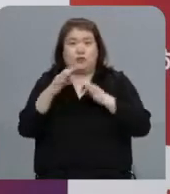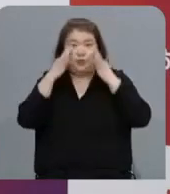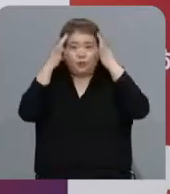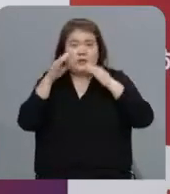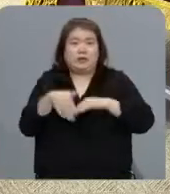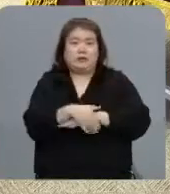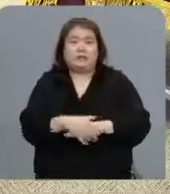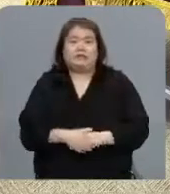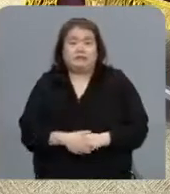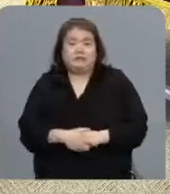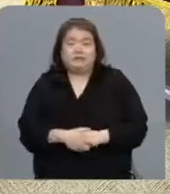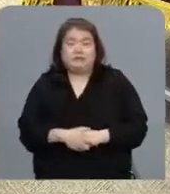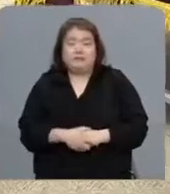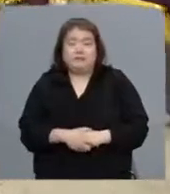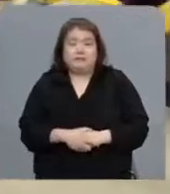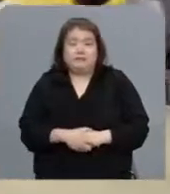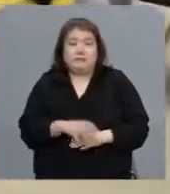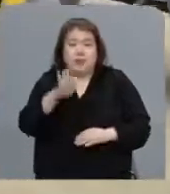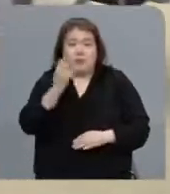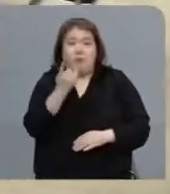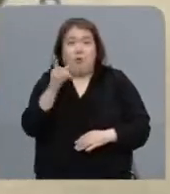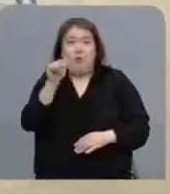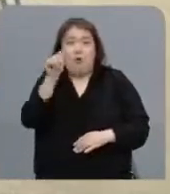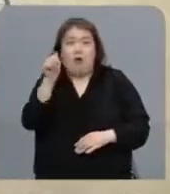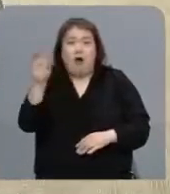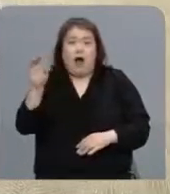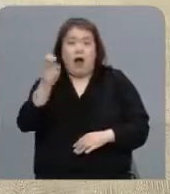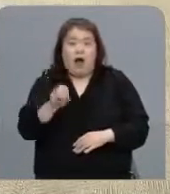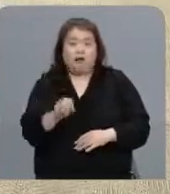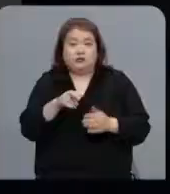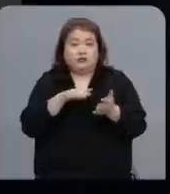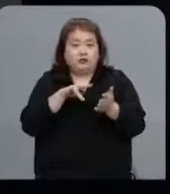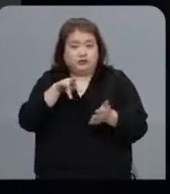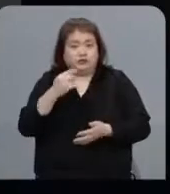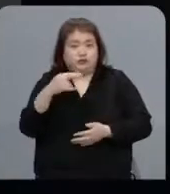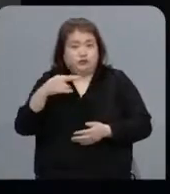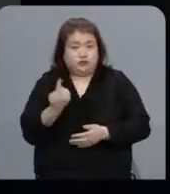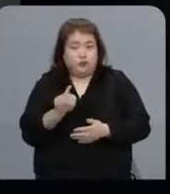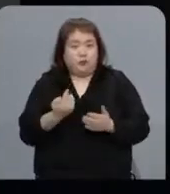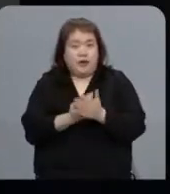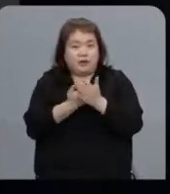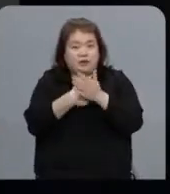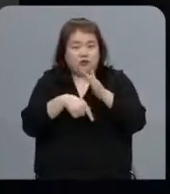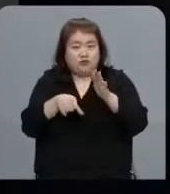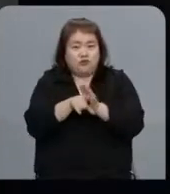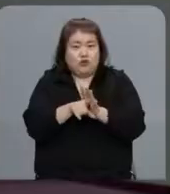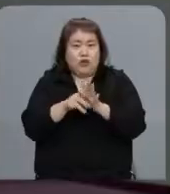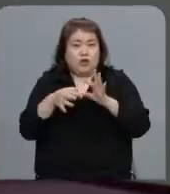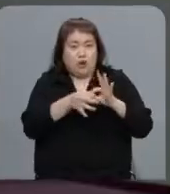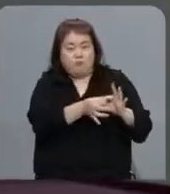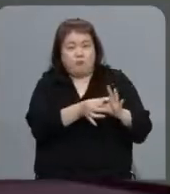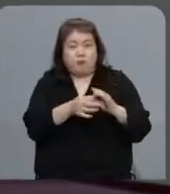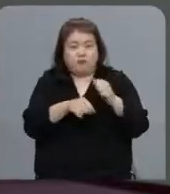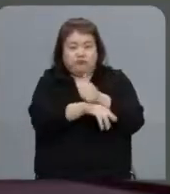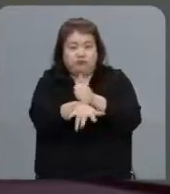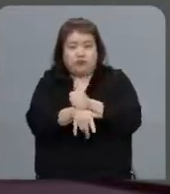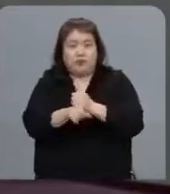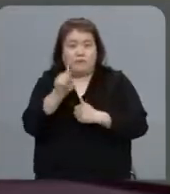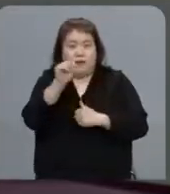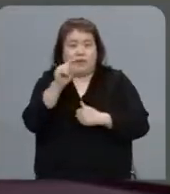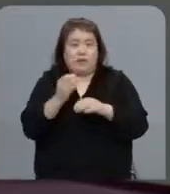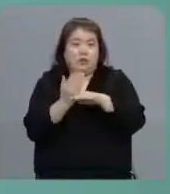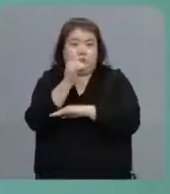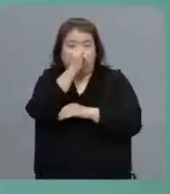예정입니다 포항시 는 수소 연료전지 발전 사업에 협력 부품업체 만 만개가 넘어 산업적